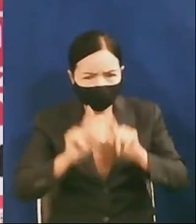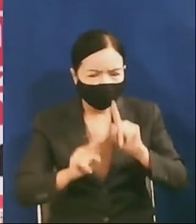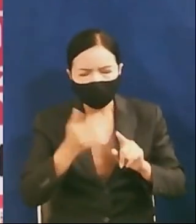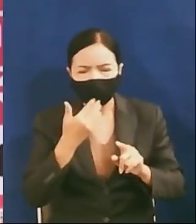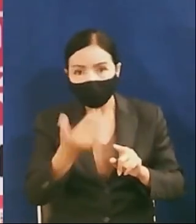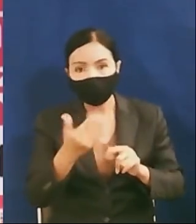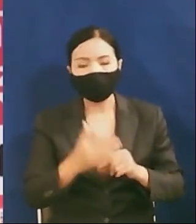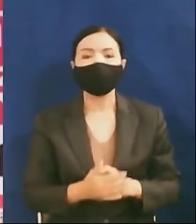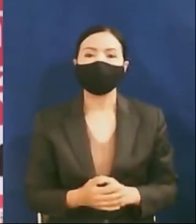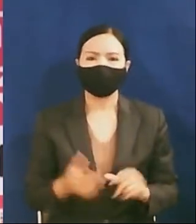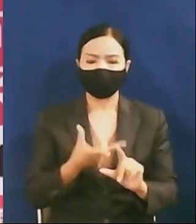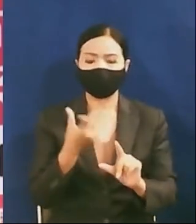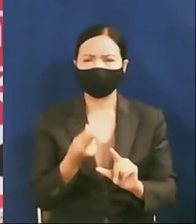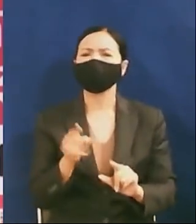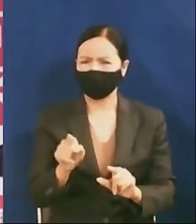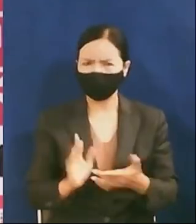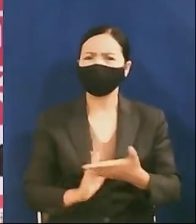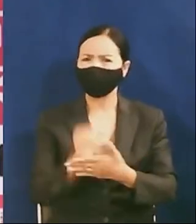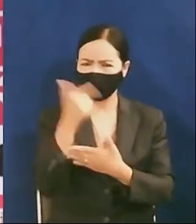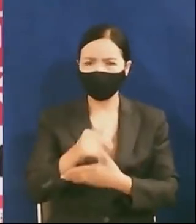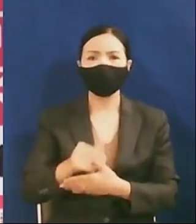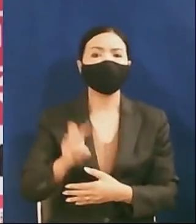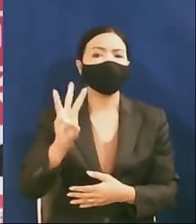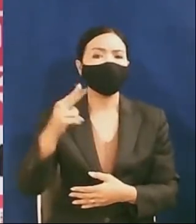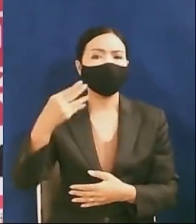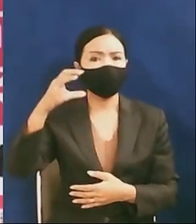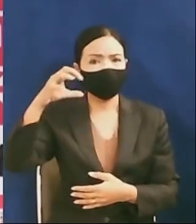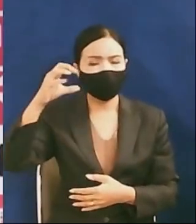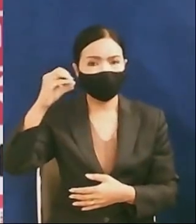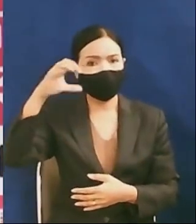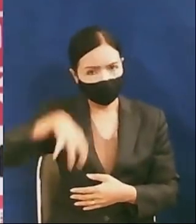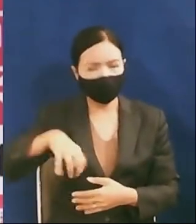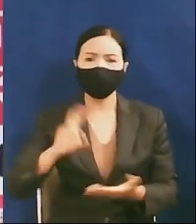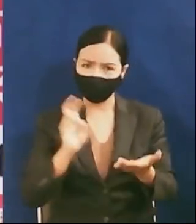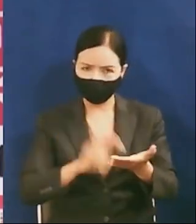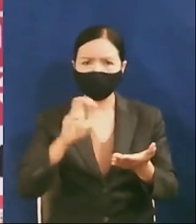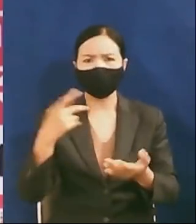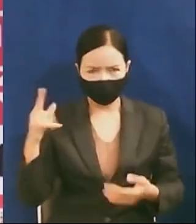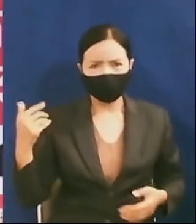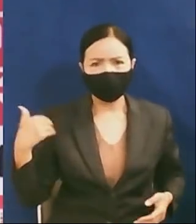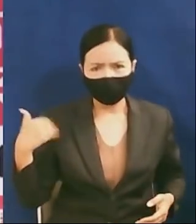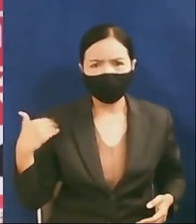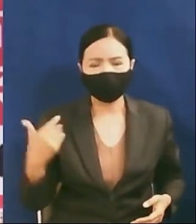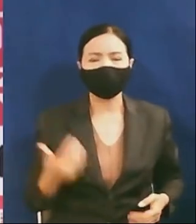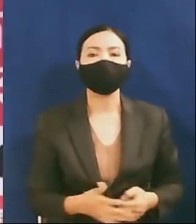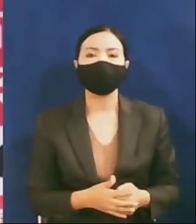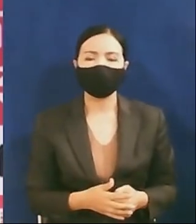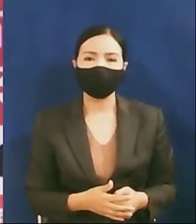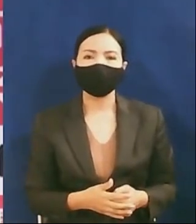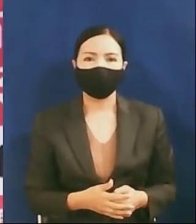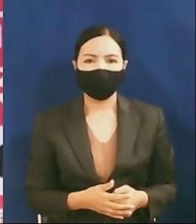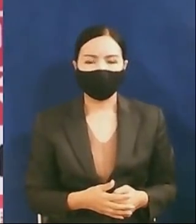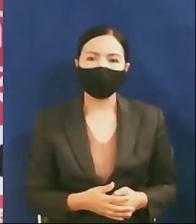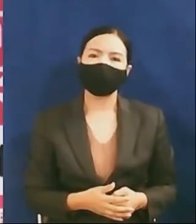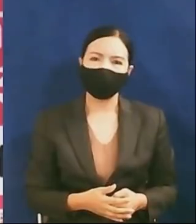ในฐานะที่เป็นวัคซีนที่ผ่านการรับรององค์การอนามัยโลกแล้วก็ยังได้ประโยชน์ดีอยู่เนี่ยนะครับการที่จะเรามาทำ